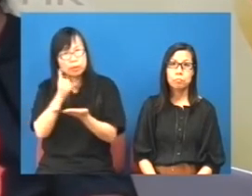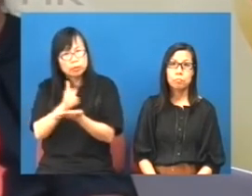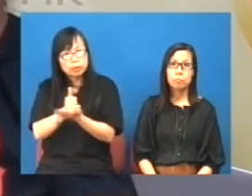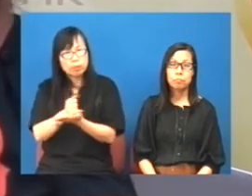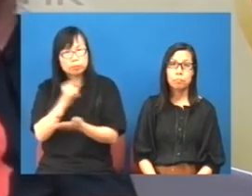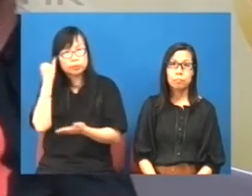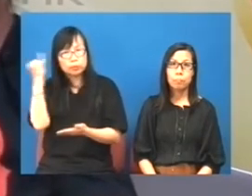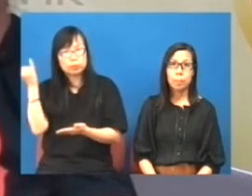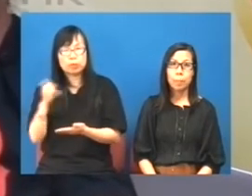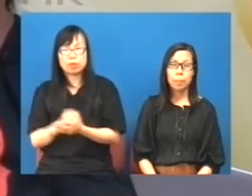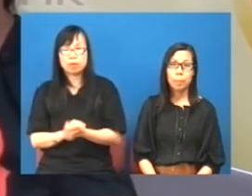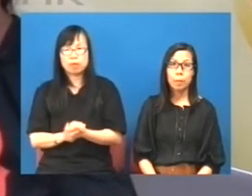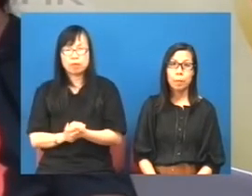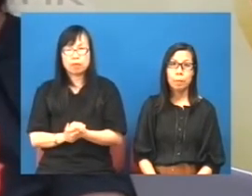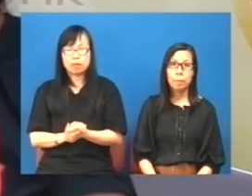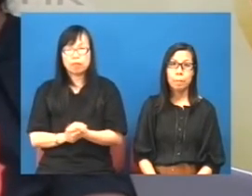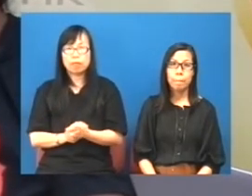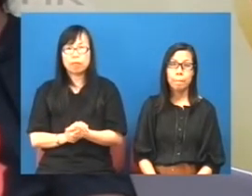其實會遭到很大的漏洞即是說可能